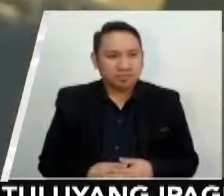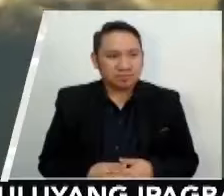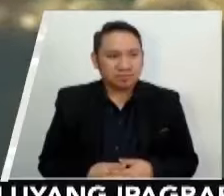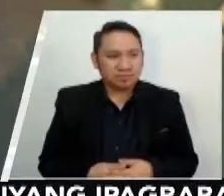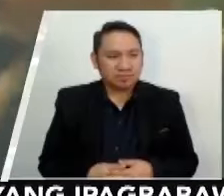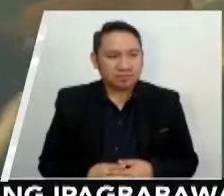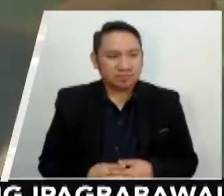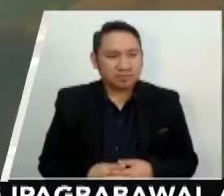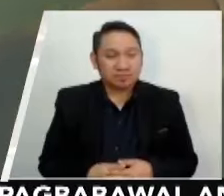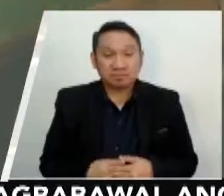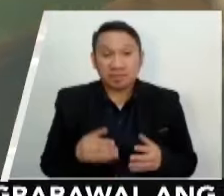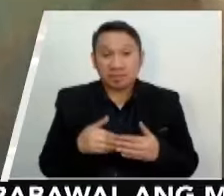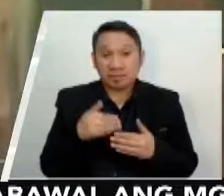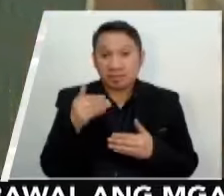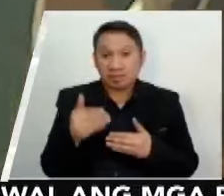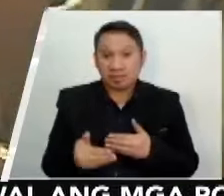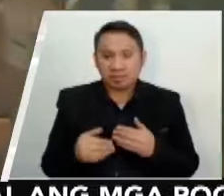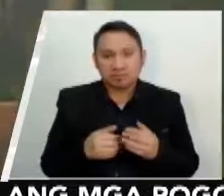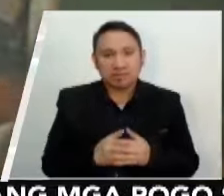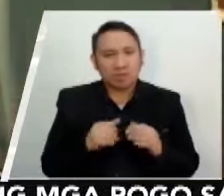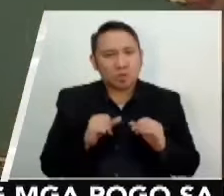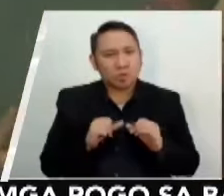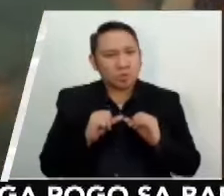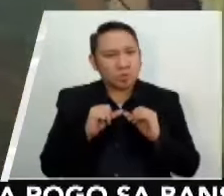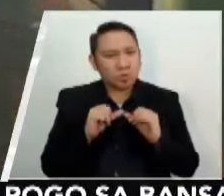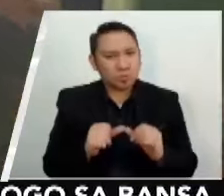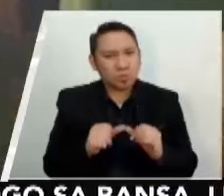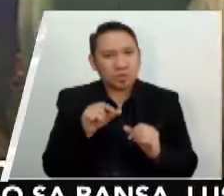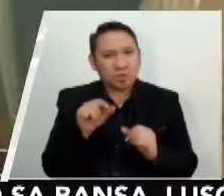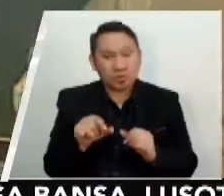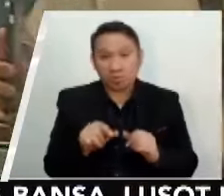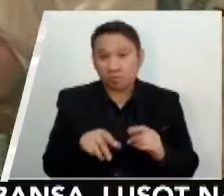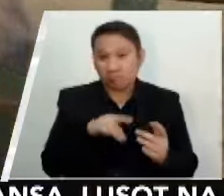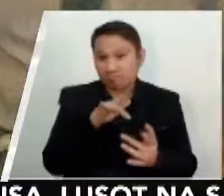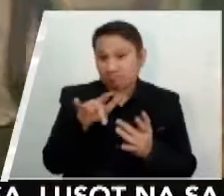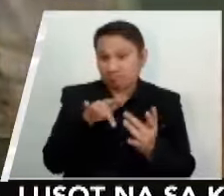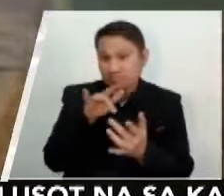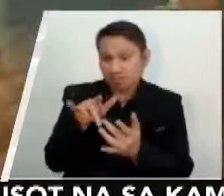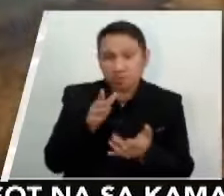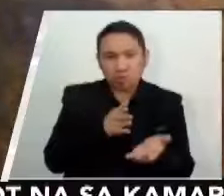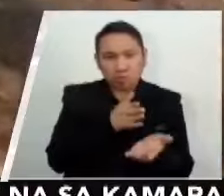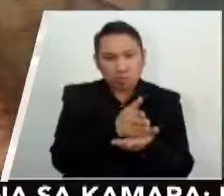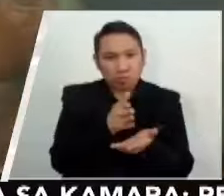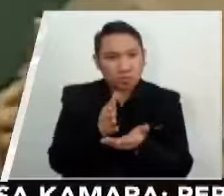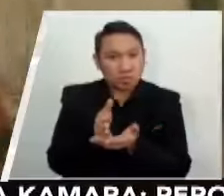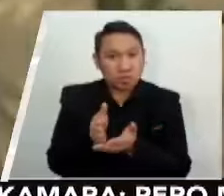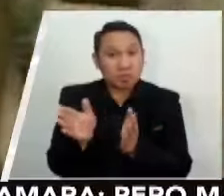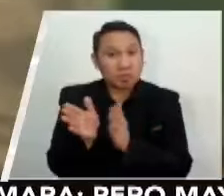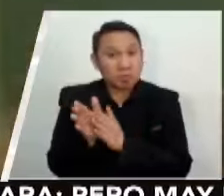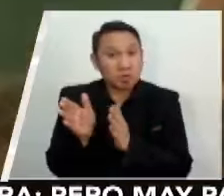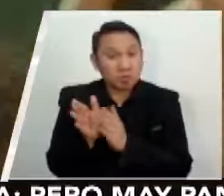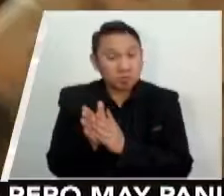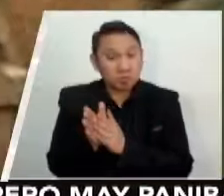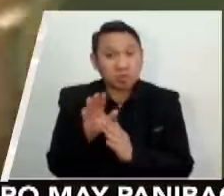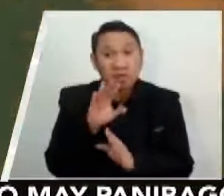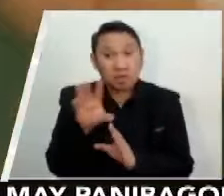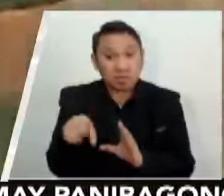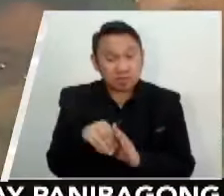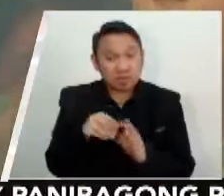Samantala, tuloy-tuloy naman ang campus tour ng Pulang Araw, kabilang sa pinuntahan ni na Barbie